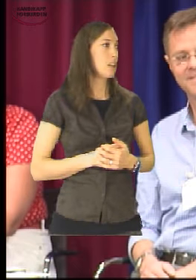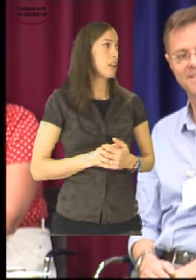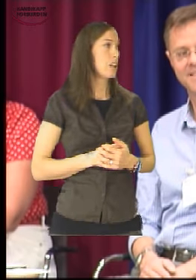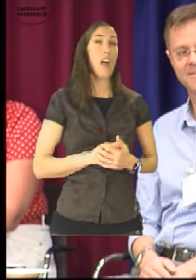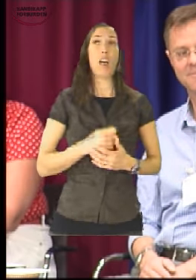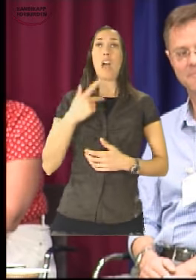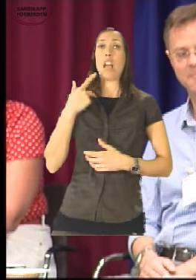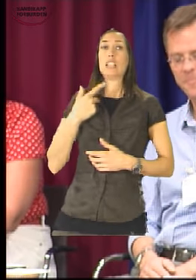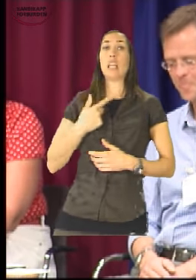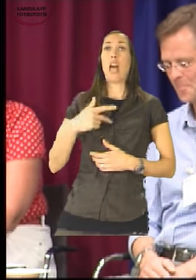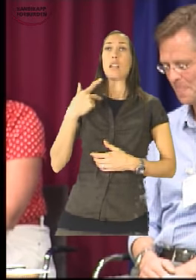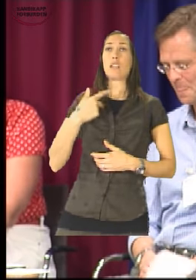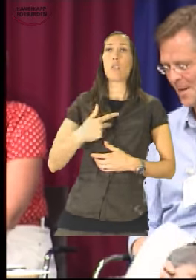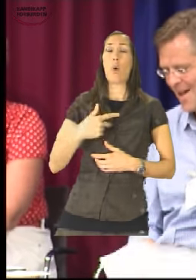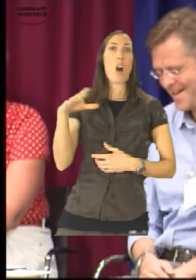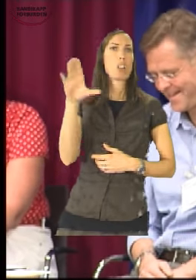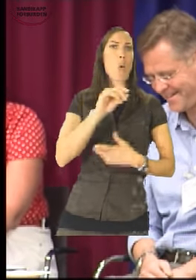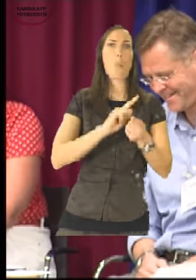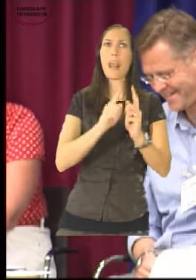Jaha, då blir det katastrof.